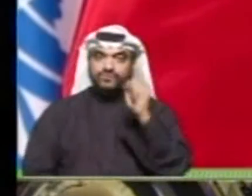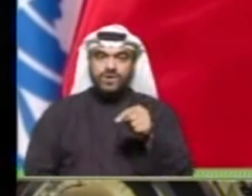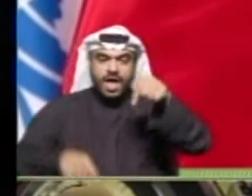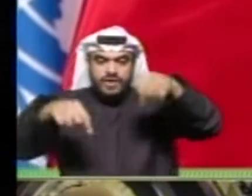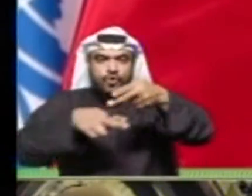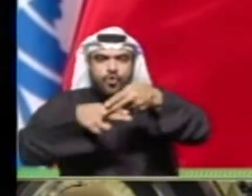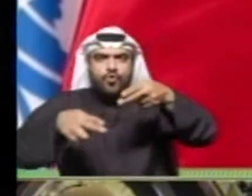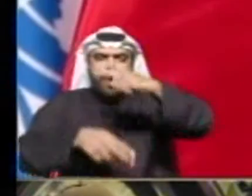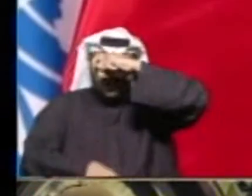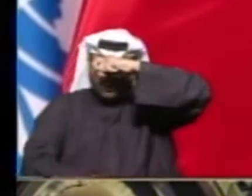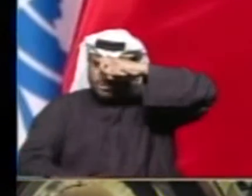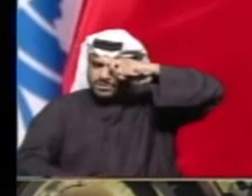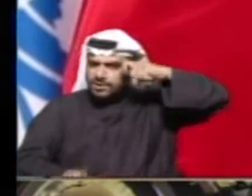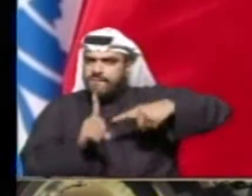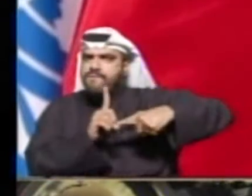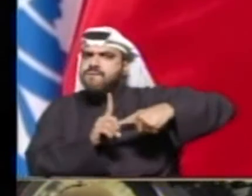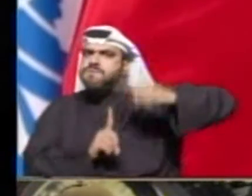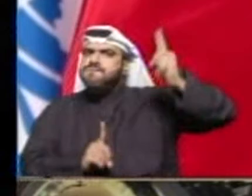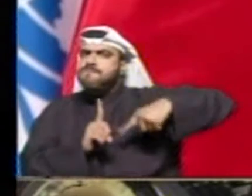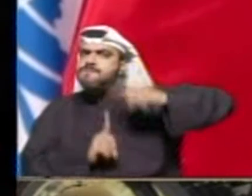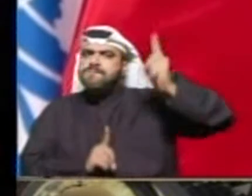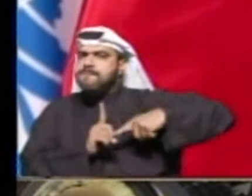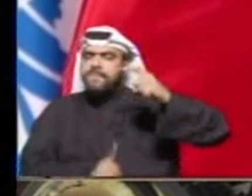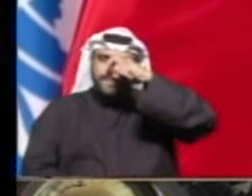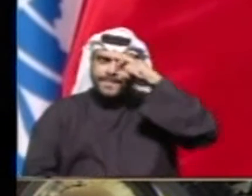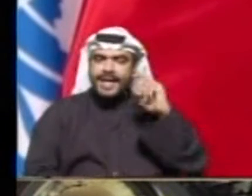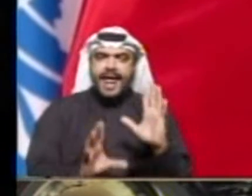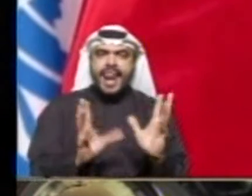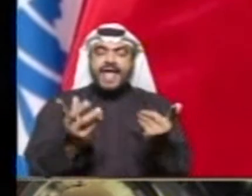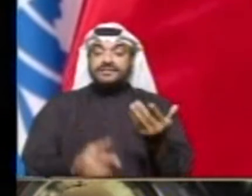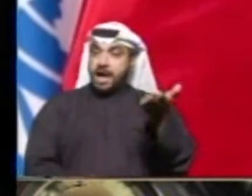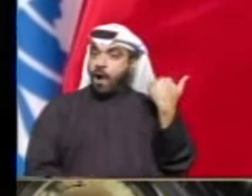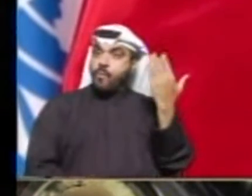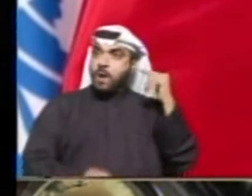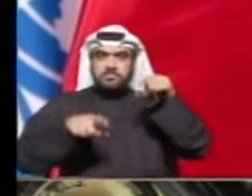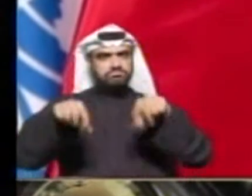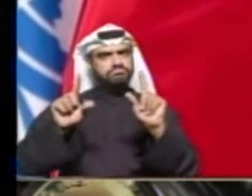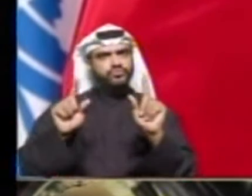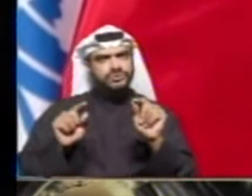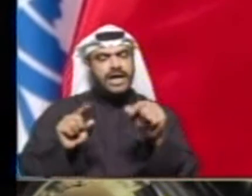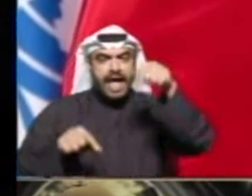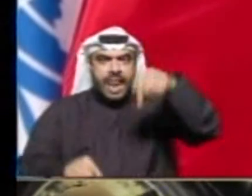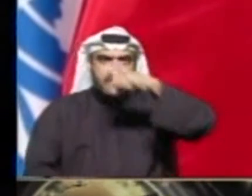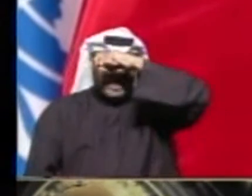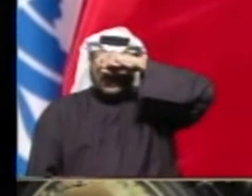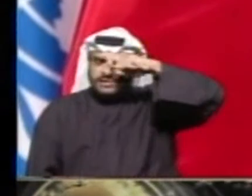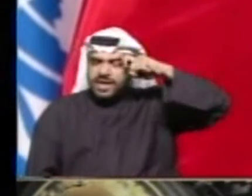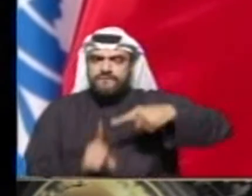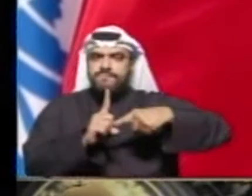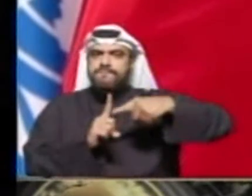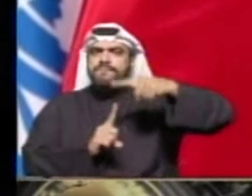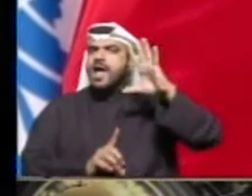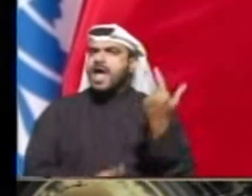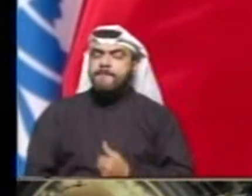حرارة غير مسبوقة. إن دولة الكويت تعمل على خطة تنموية شاملة مبنية على رؤية سيدي